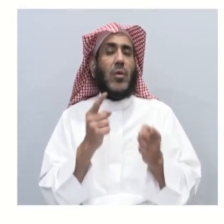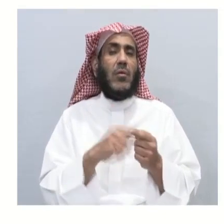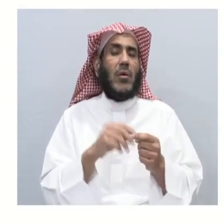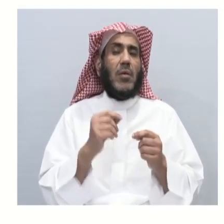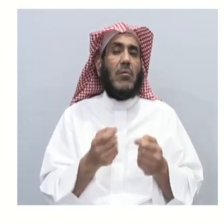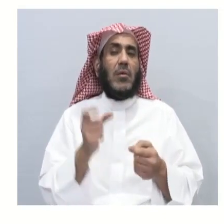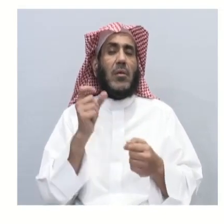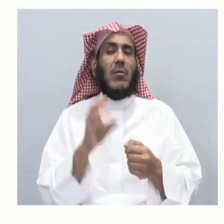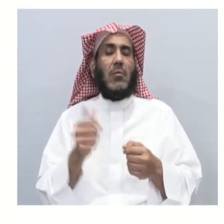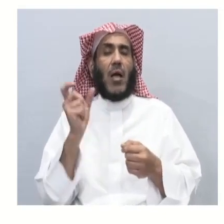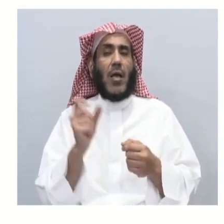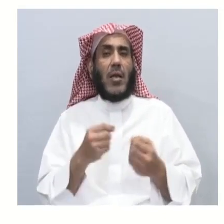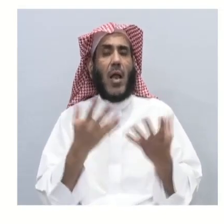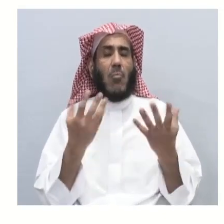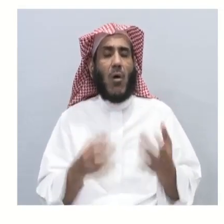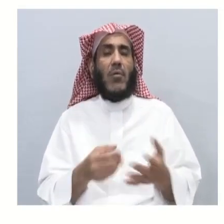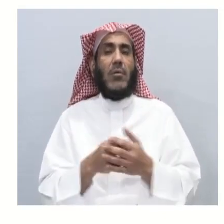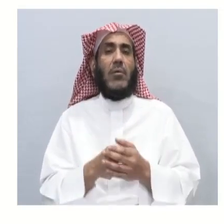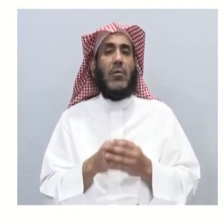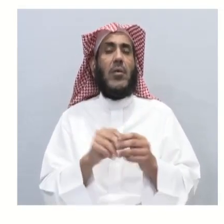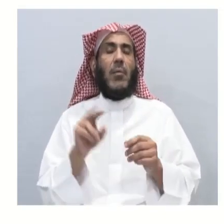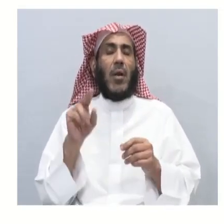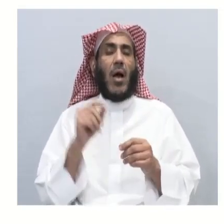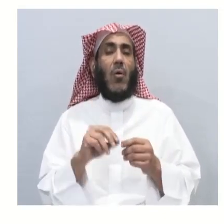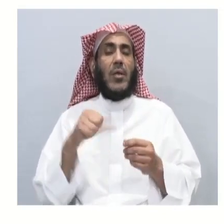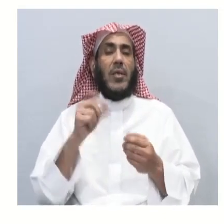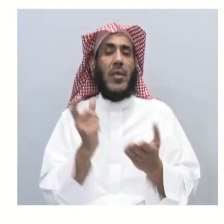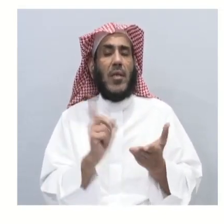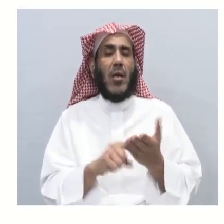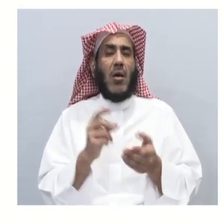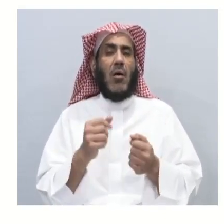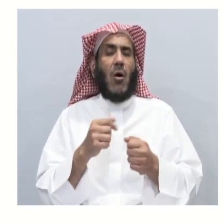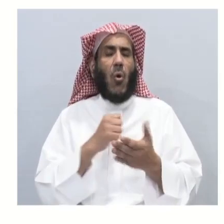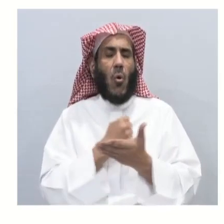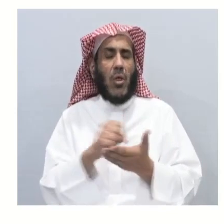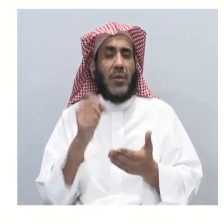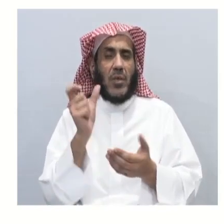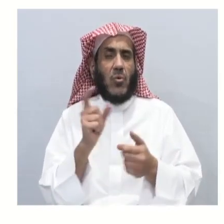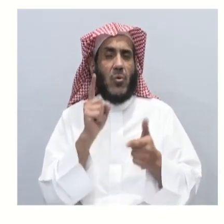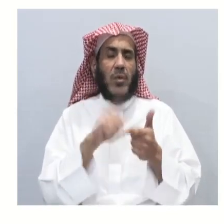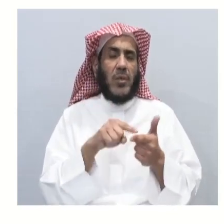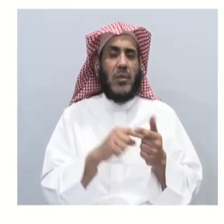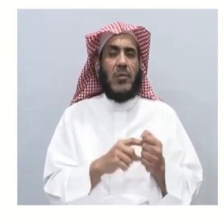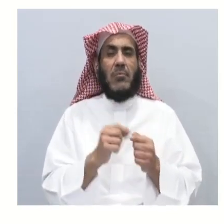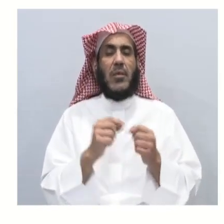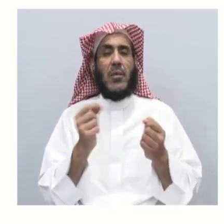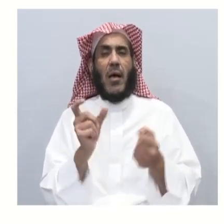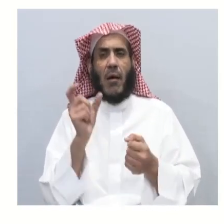أن المخففة. إذن هي من أخوات إن، حذفت النون الثانية لذلك سميت